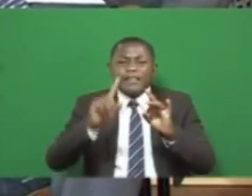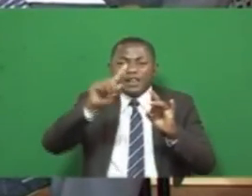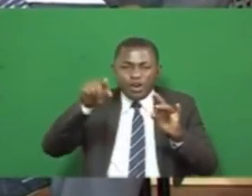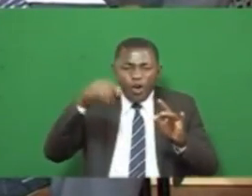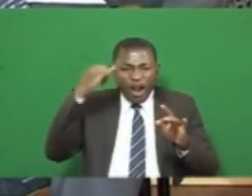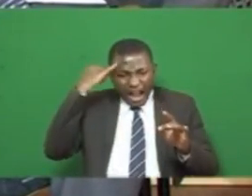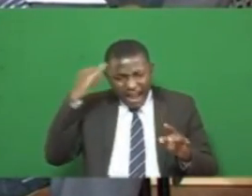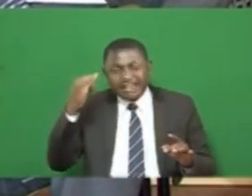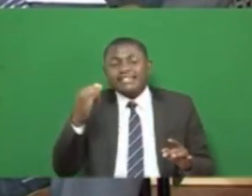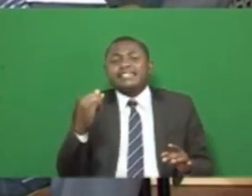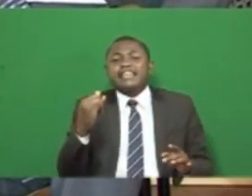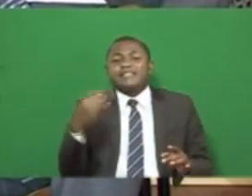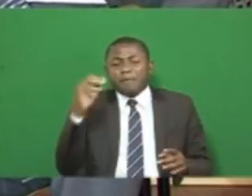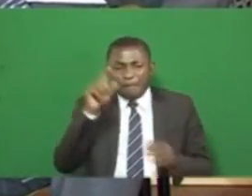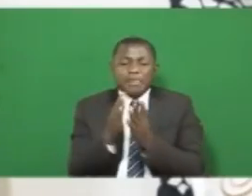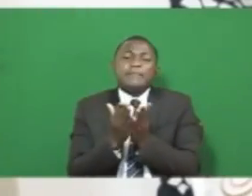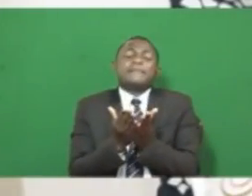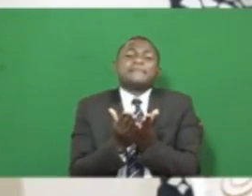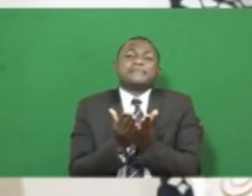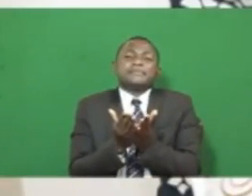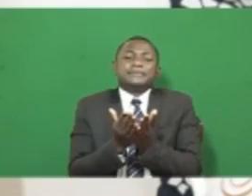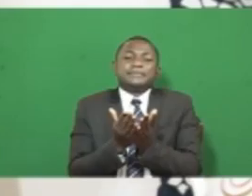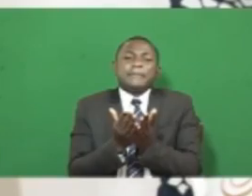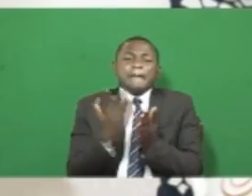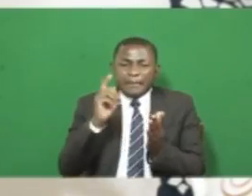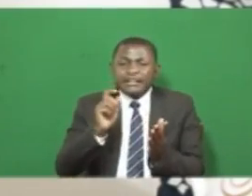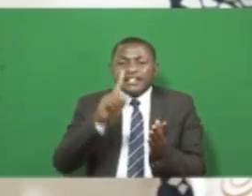uchitsika mafuta. Asa usikuno Satan anenge anyadzoza kuti